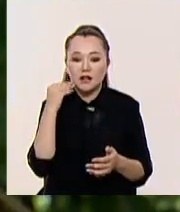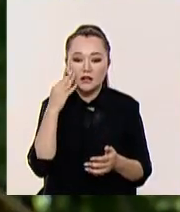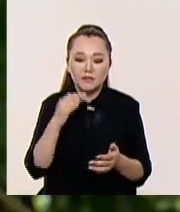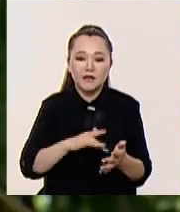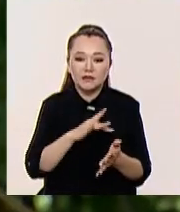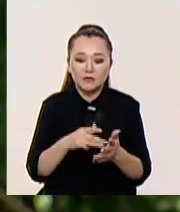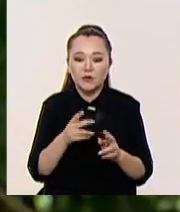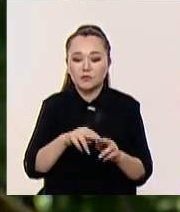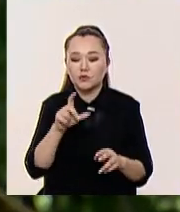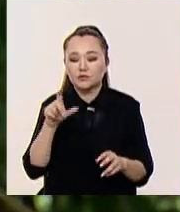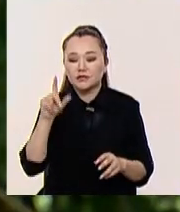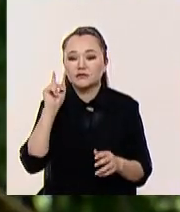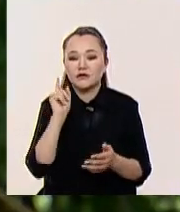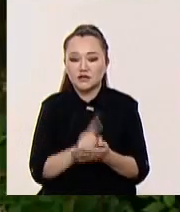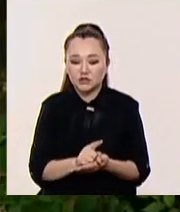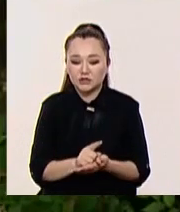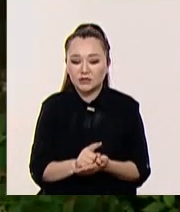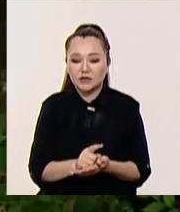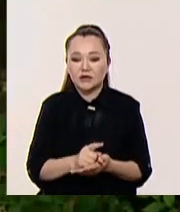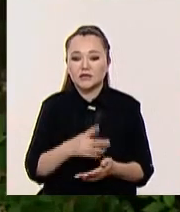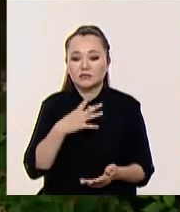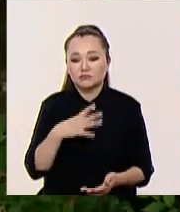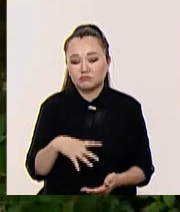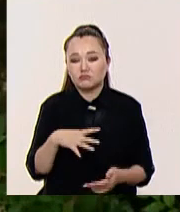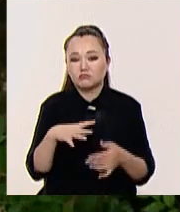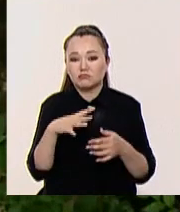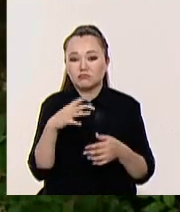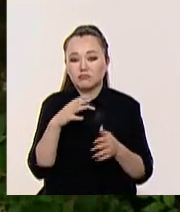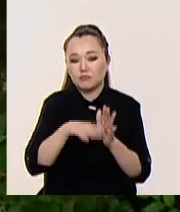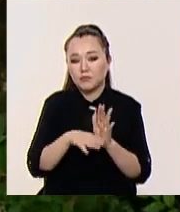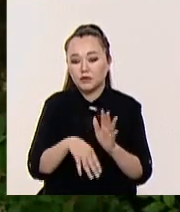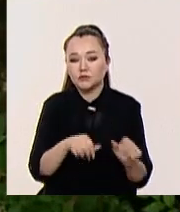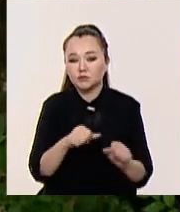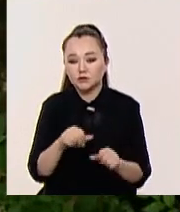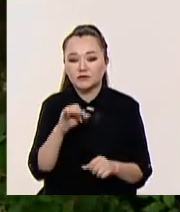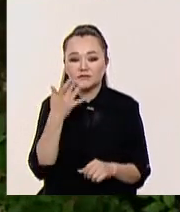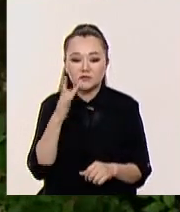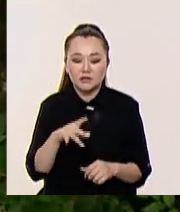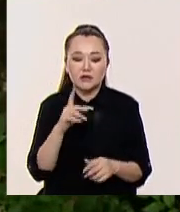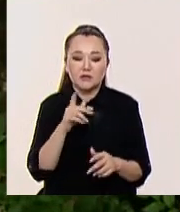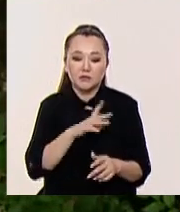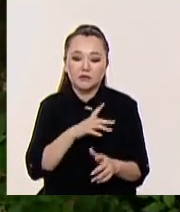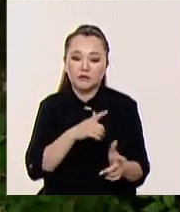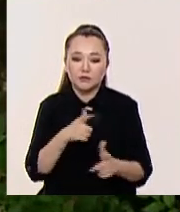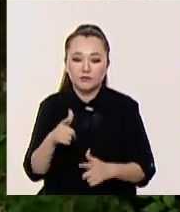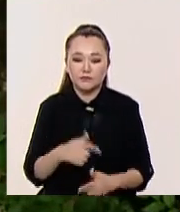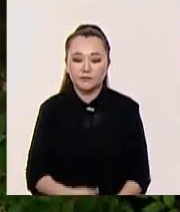Поэтому люди должны пережить мелкое землетрясение и всегда быть наготове.